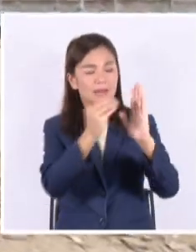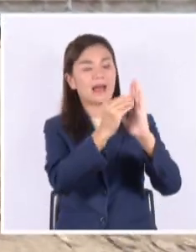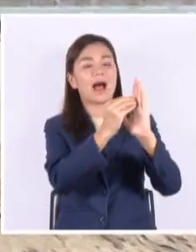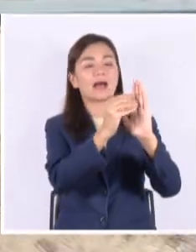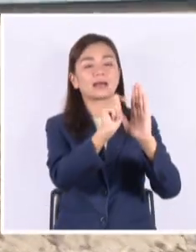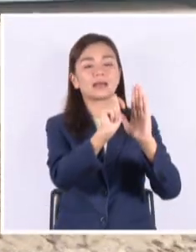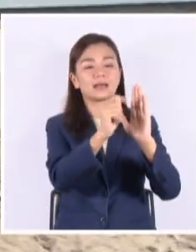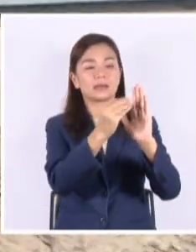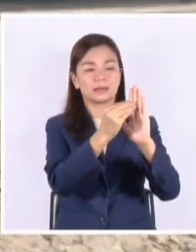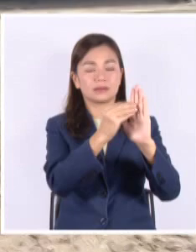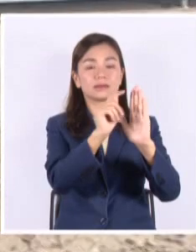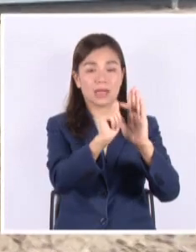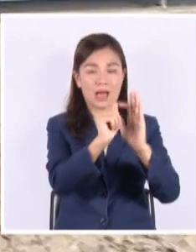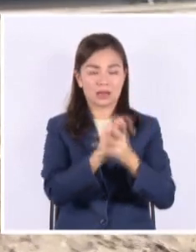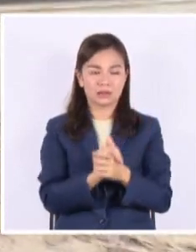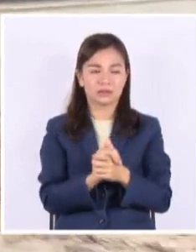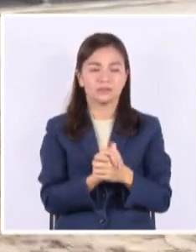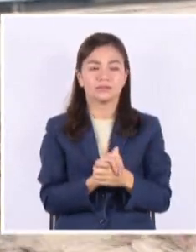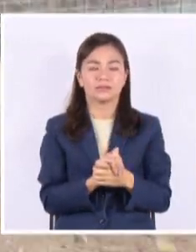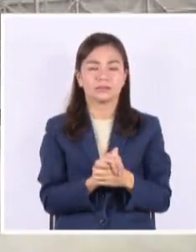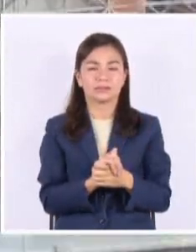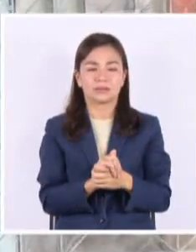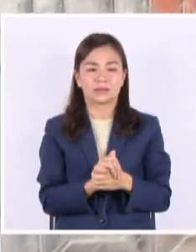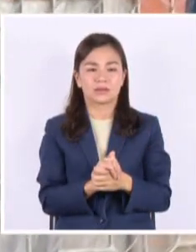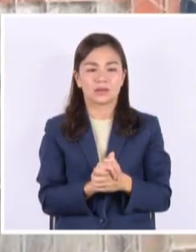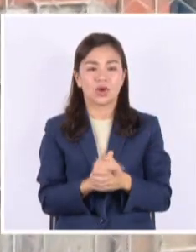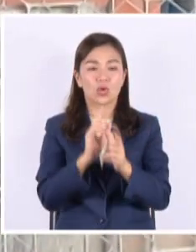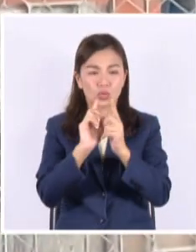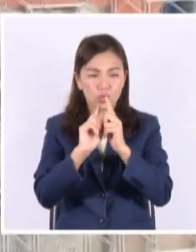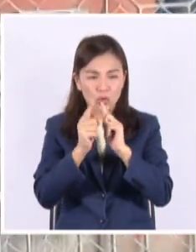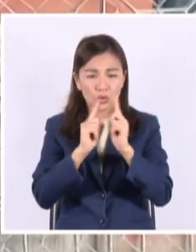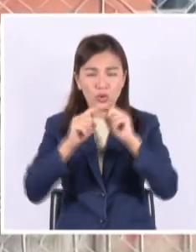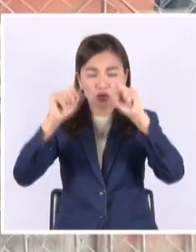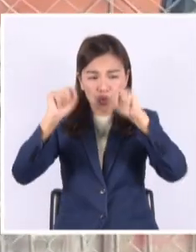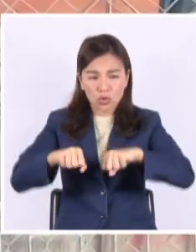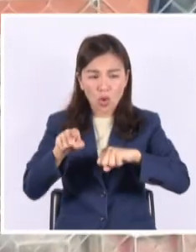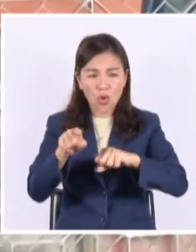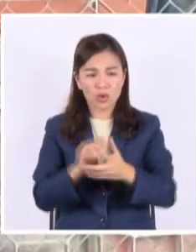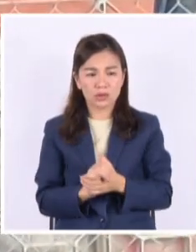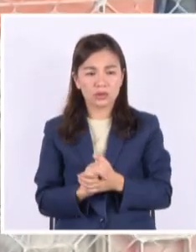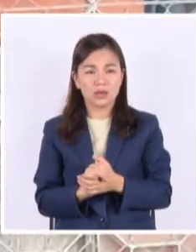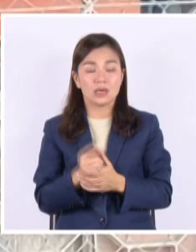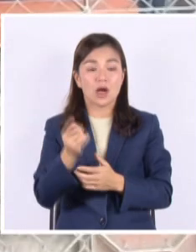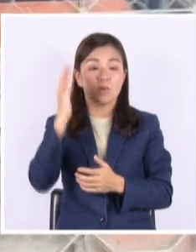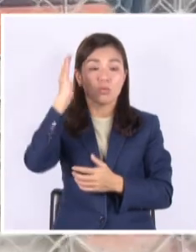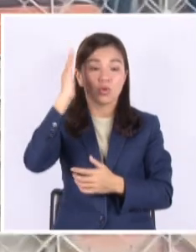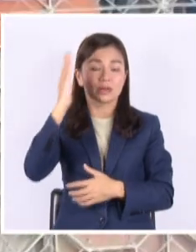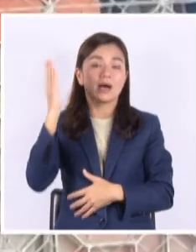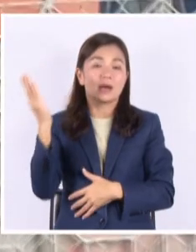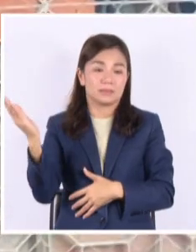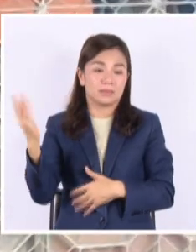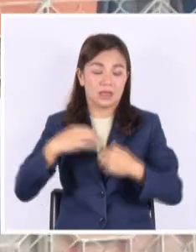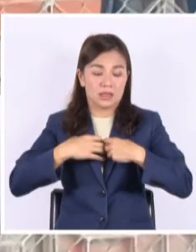อยู่ที่ตำบลวังหินอำเภอเมืองจังหวัดตากให้มาช่วยเจรจาให้นำตัวนายธงชัยเครือเกิ